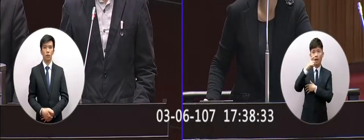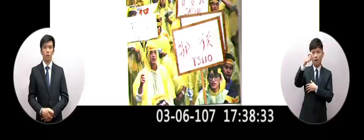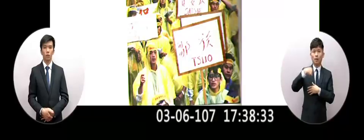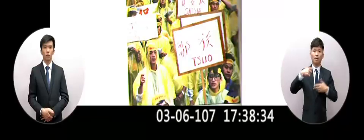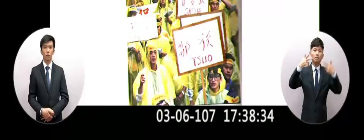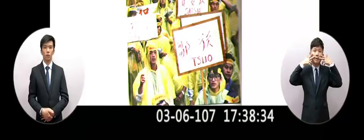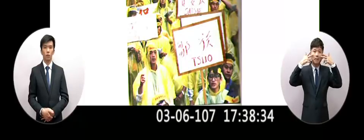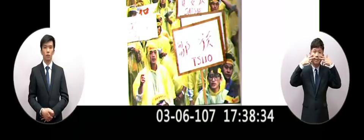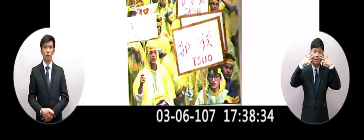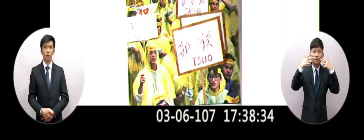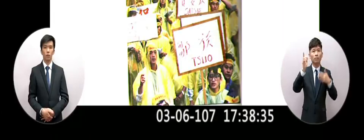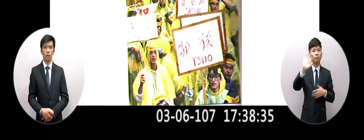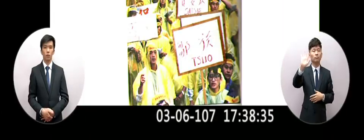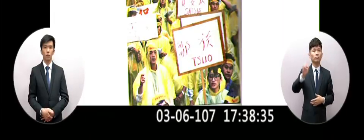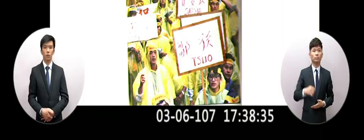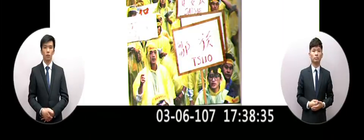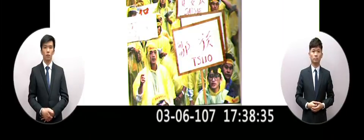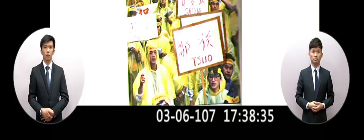人三地。